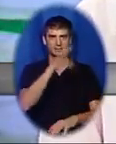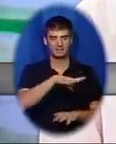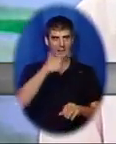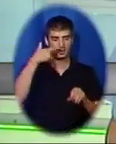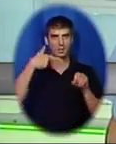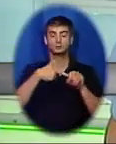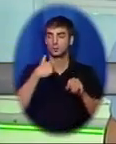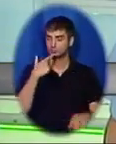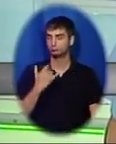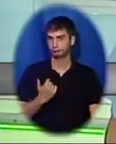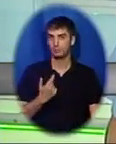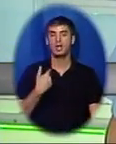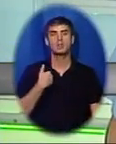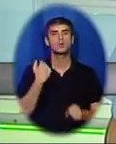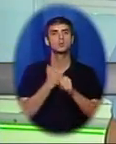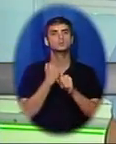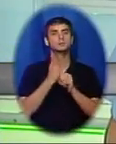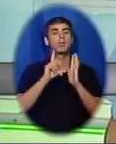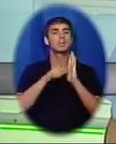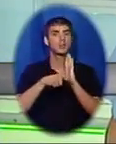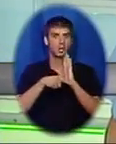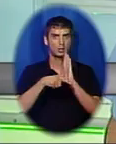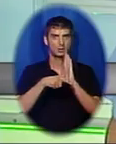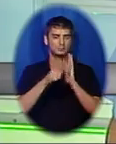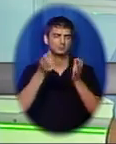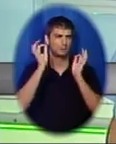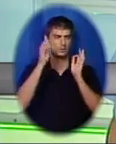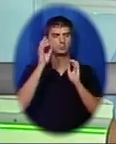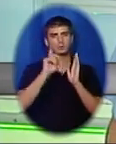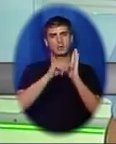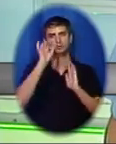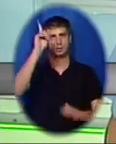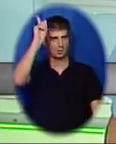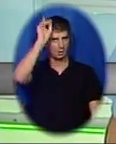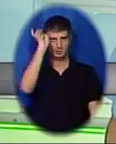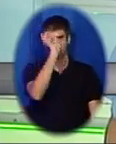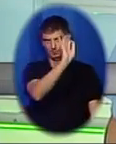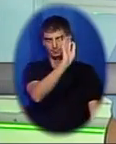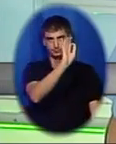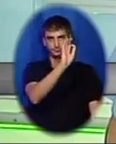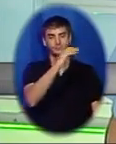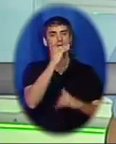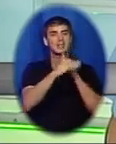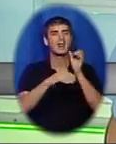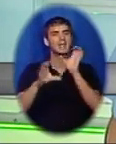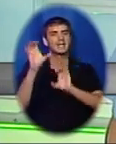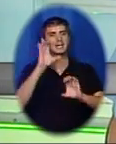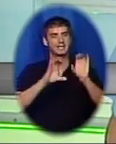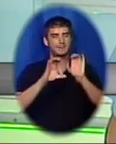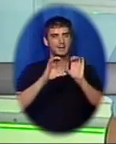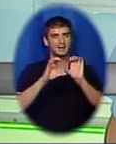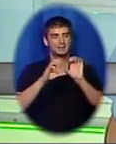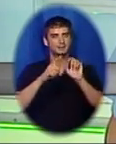לסולר. אנחנו מיישמים טכנולוגיה שבמקור היא טכנולוגיה גרמנית, כן. שבאמצעות הליך כימי